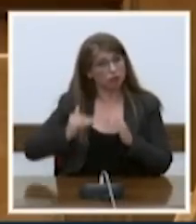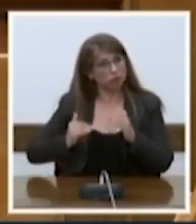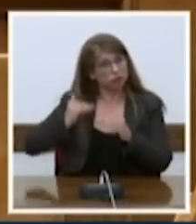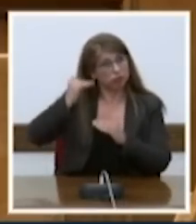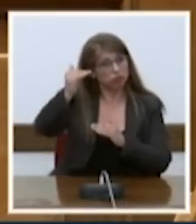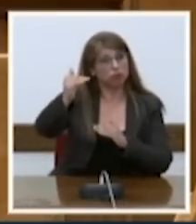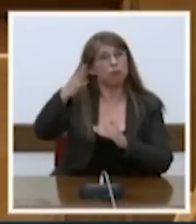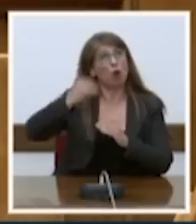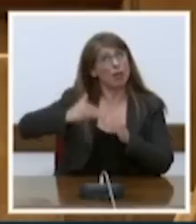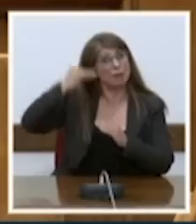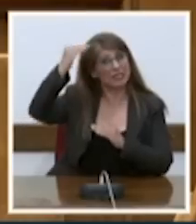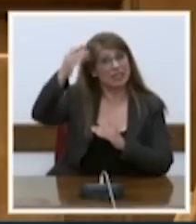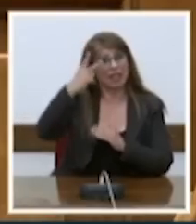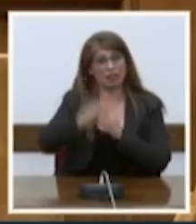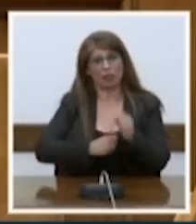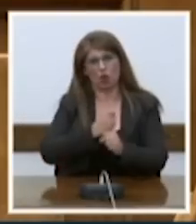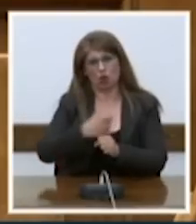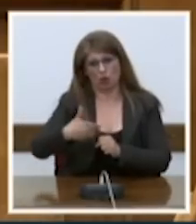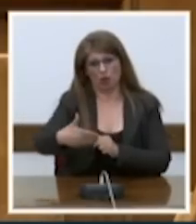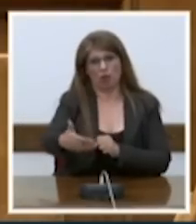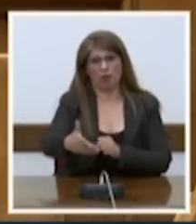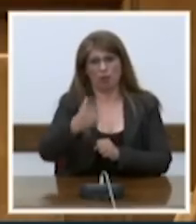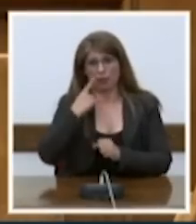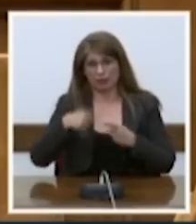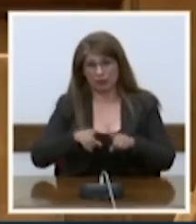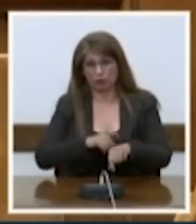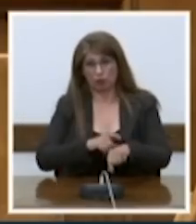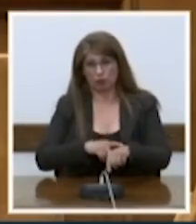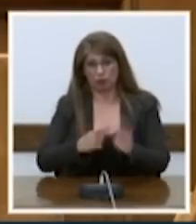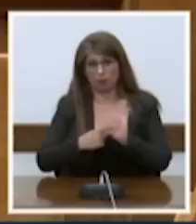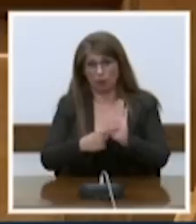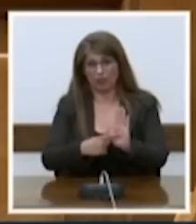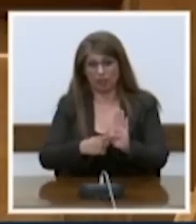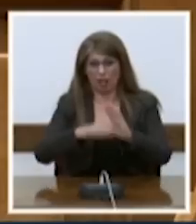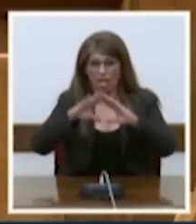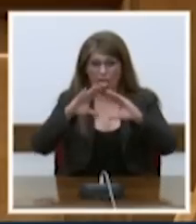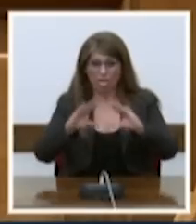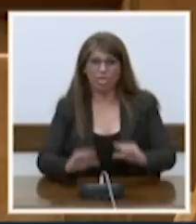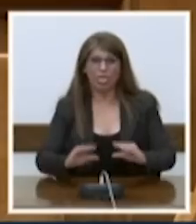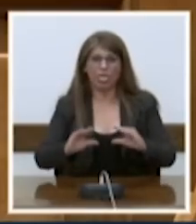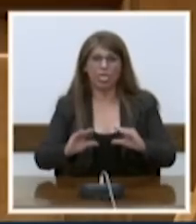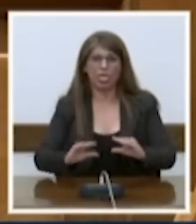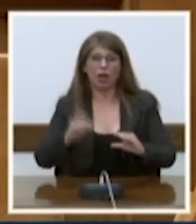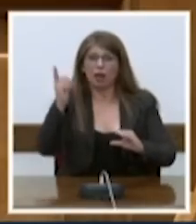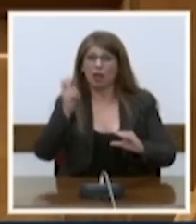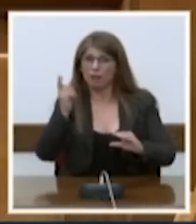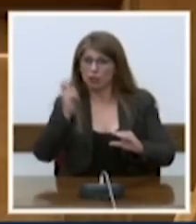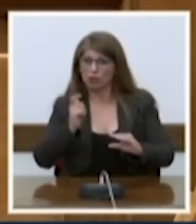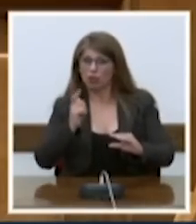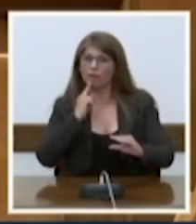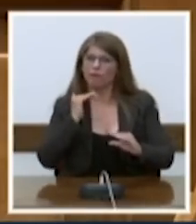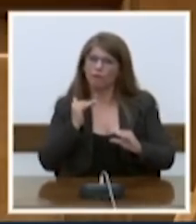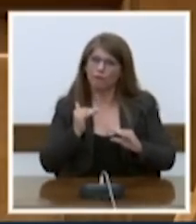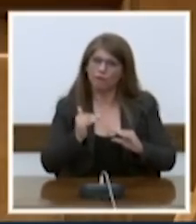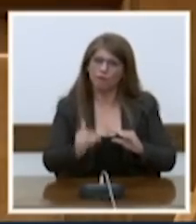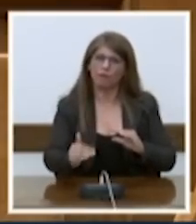επόμενα χρόνια. Ταυτόχρονα υποδεικνύει καθήλωση των πραγματικών μισθών και διατήρηση